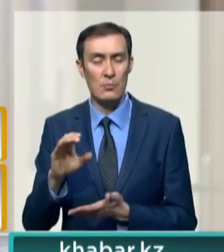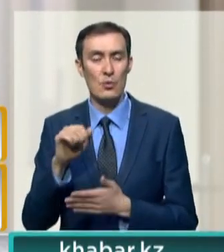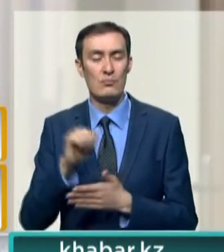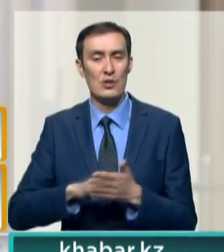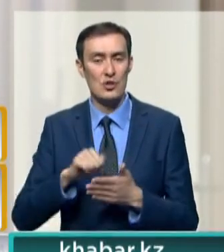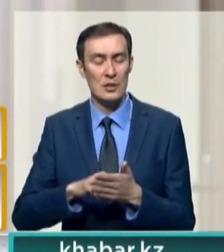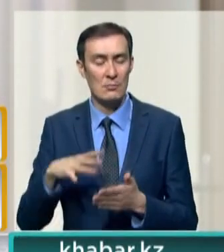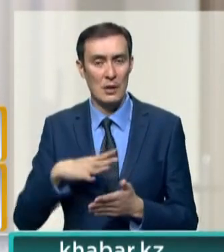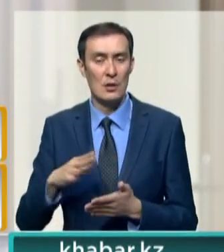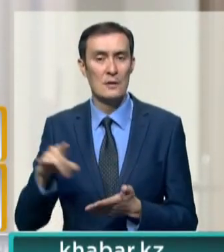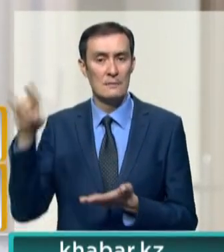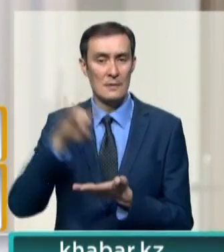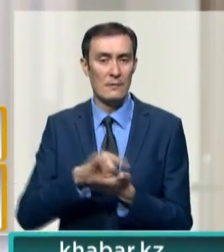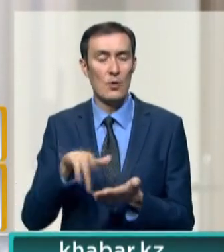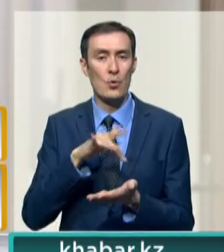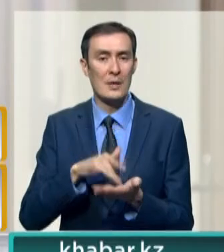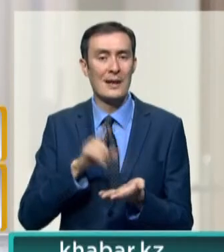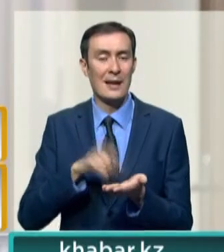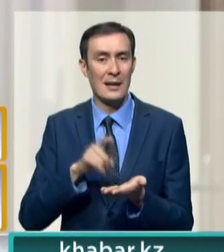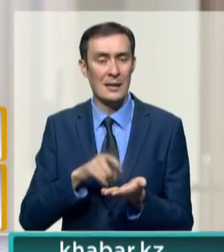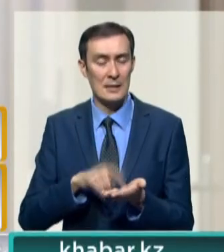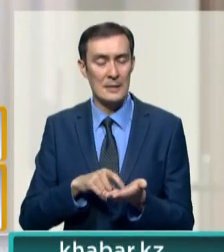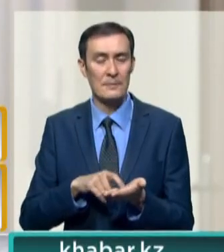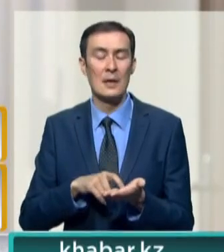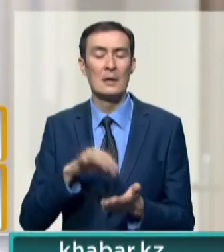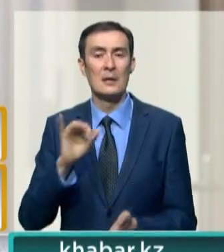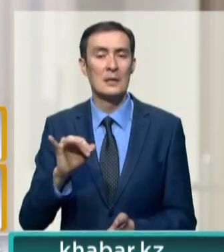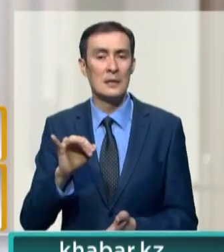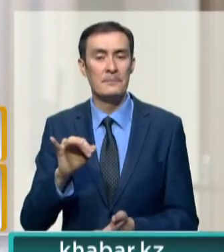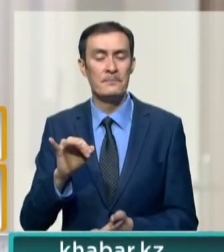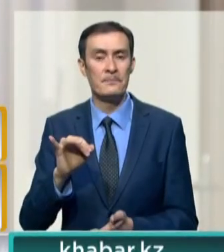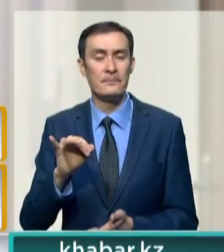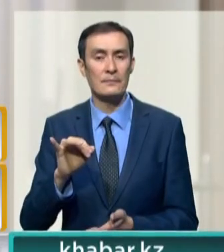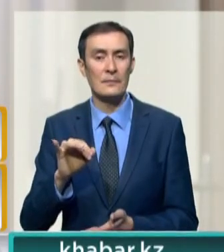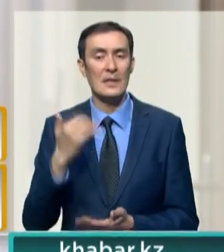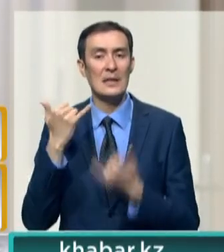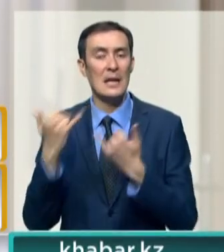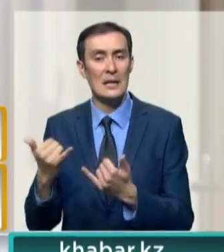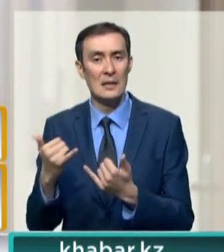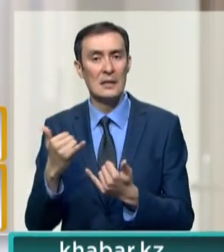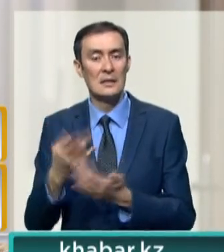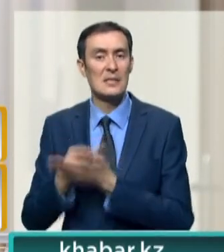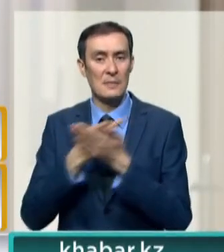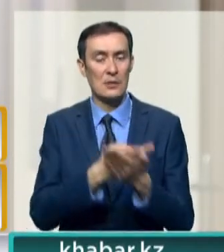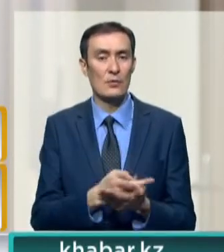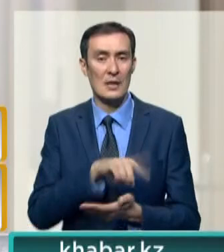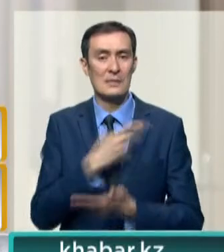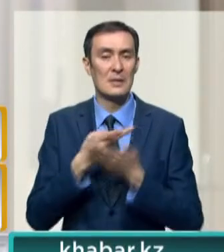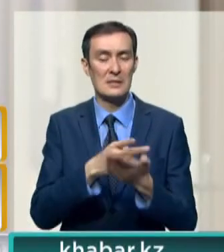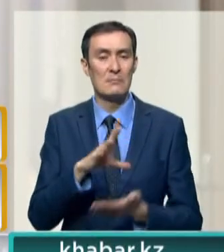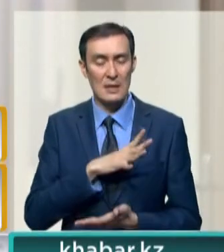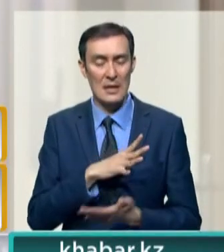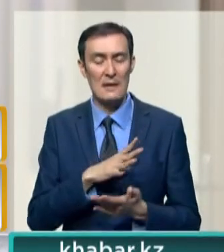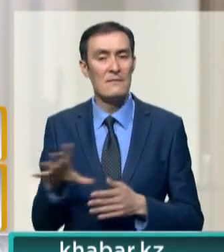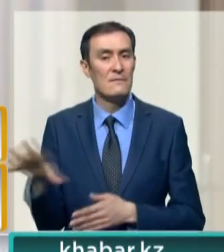причинам он совершил посадку в Караганде, и для их транспортировки и госпитализации были приняты